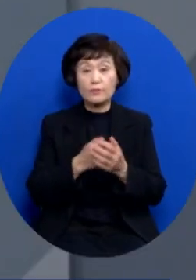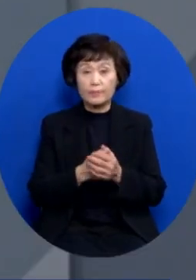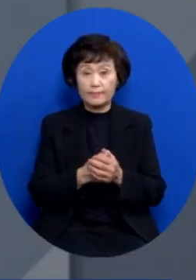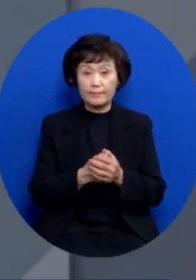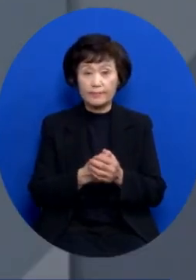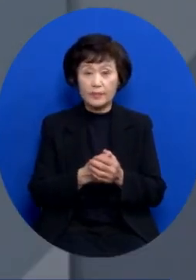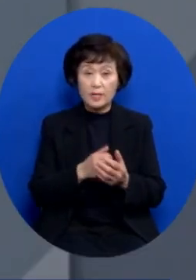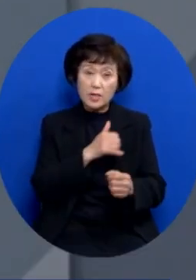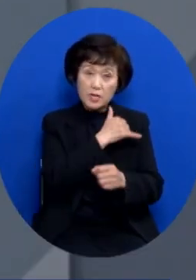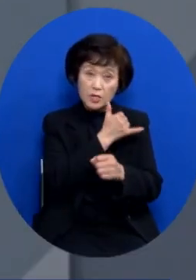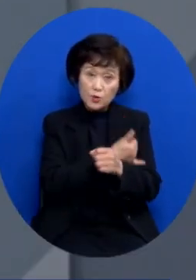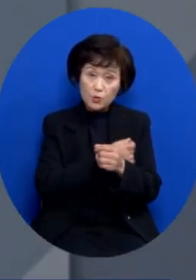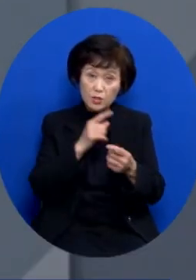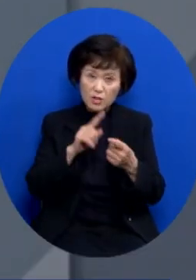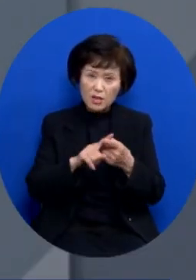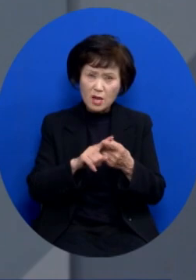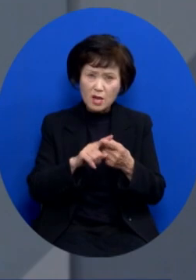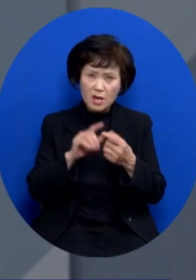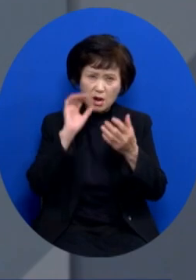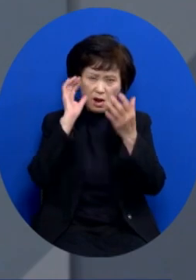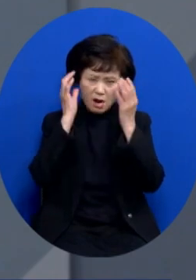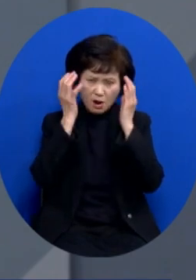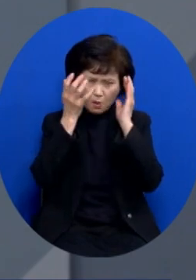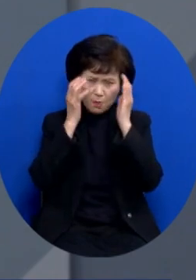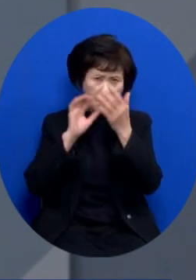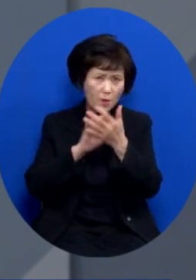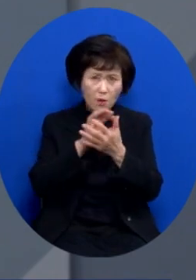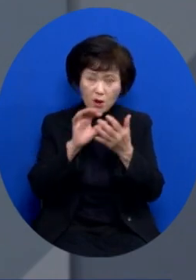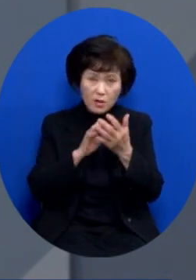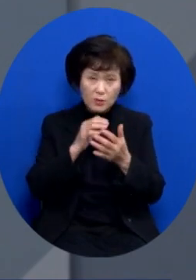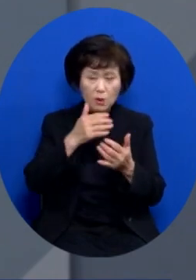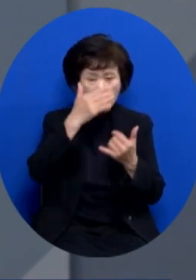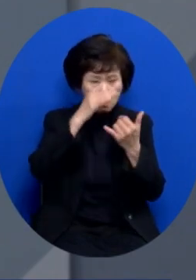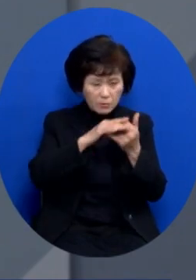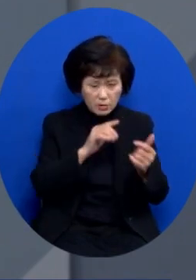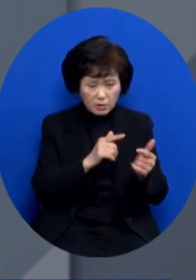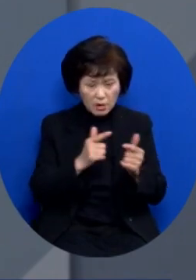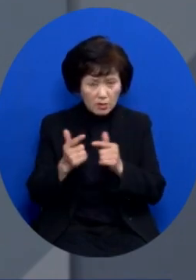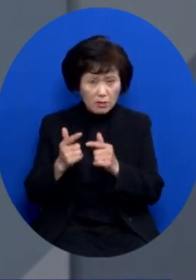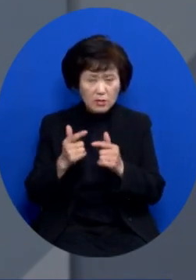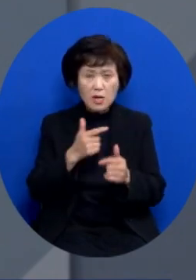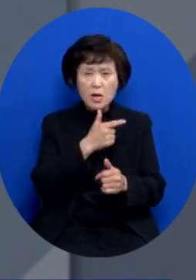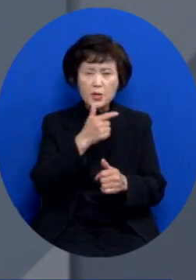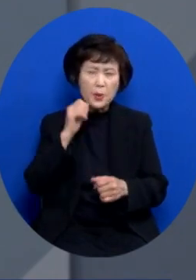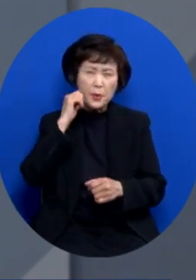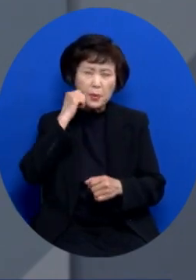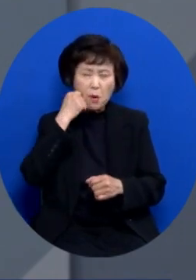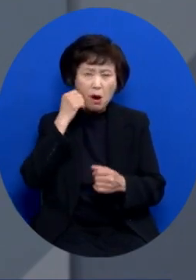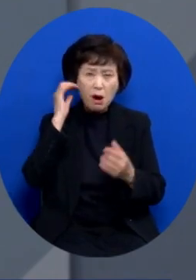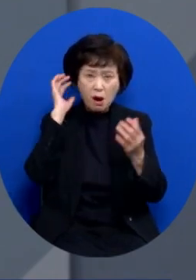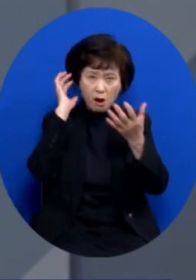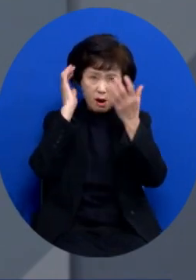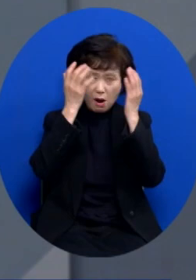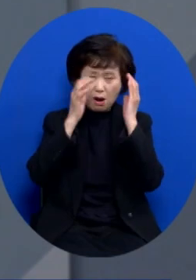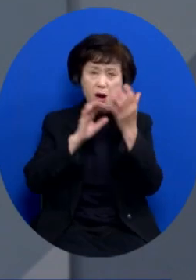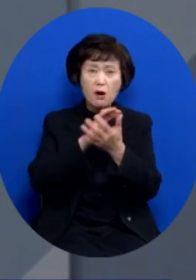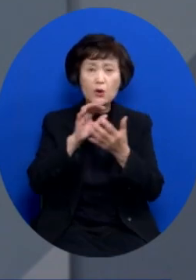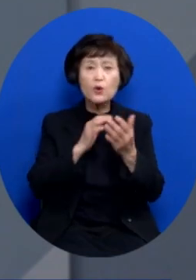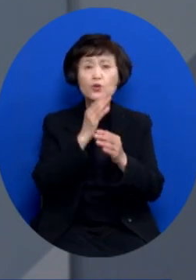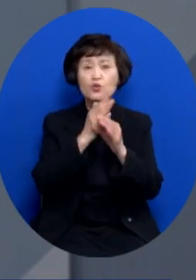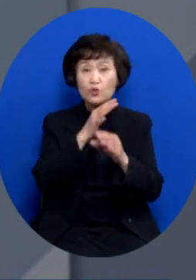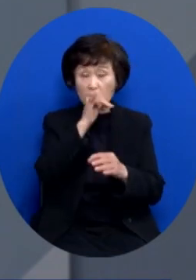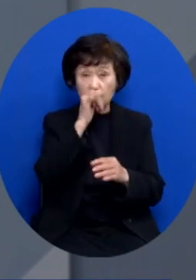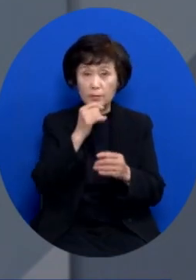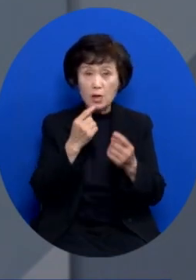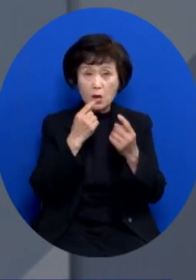말했듯이 인권에 대해서 너무나 혼란스럽고 특히 다음 세대가 너무 지금 혼란스러워했어요. 어디에 해야 될지. 그래서